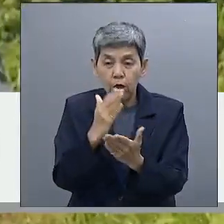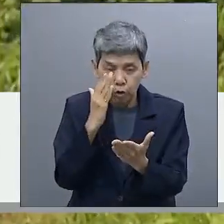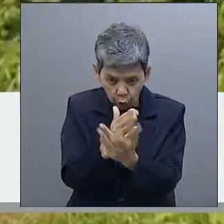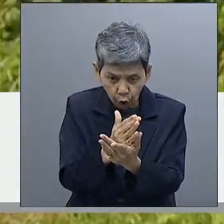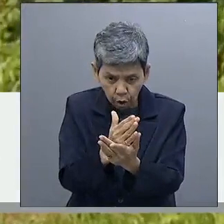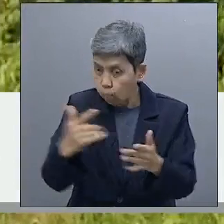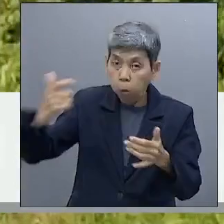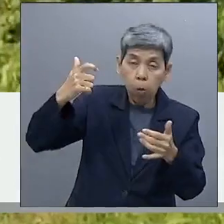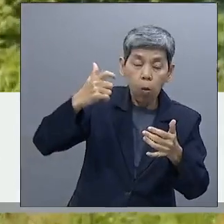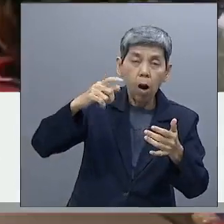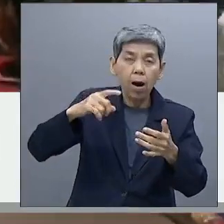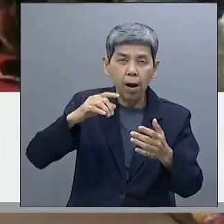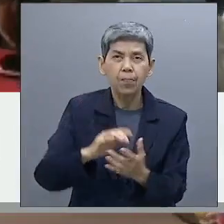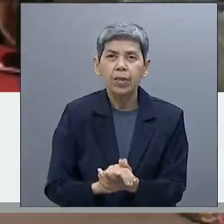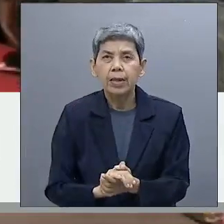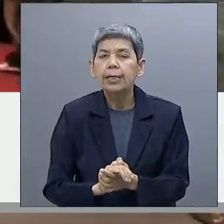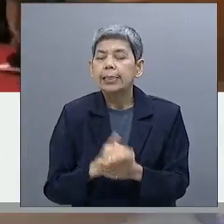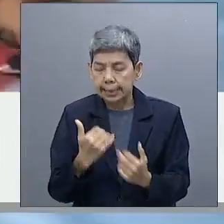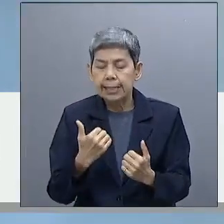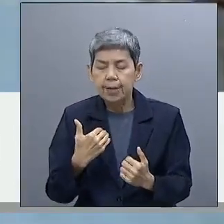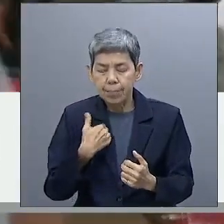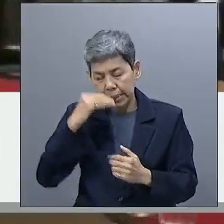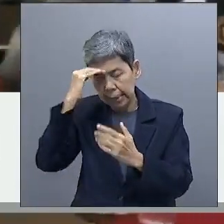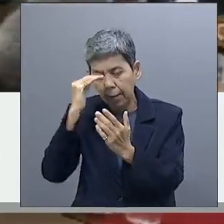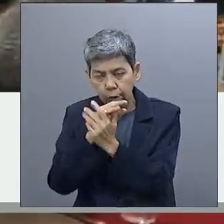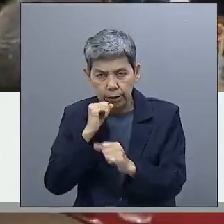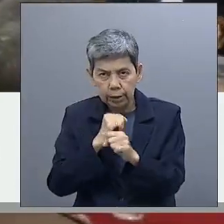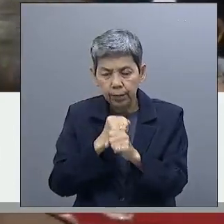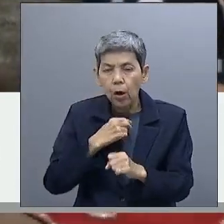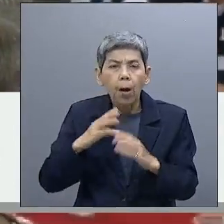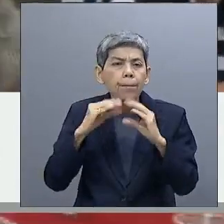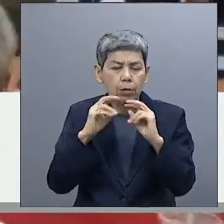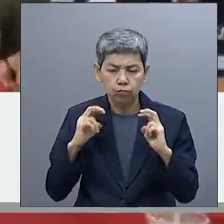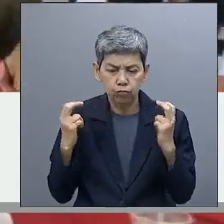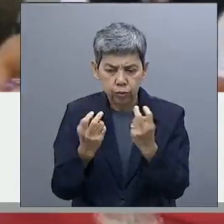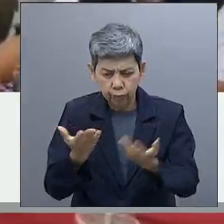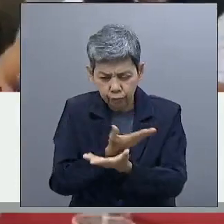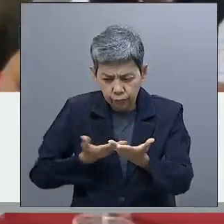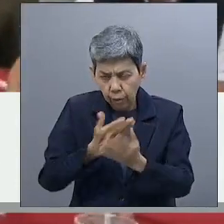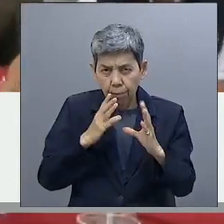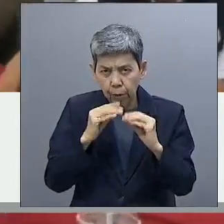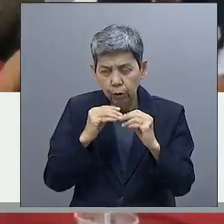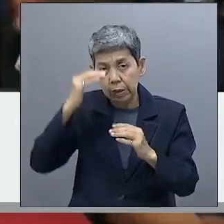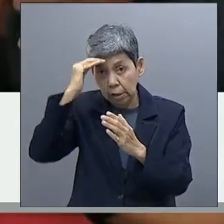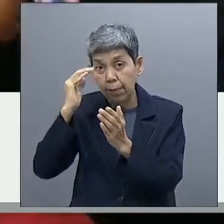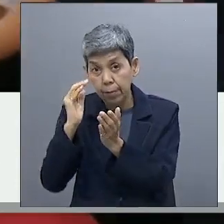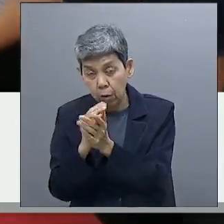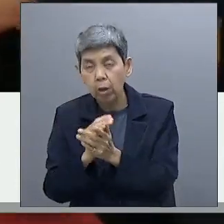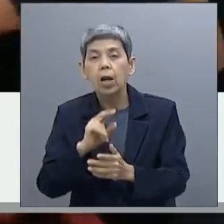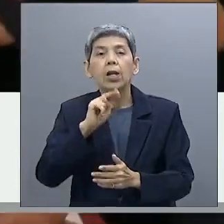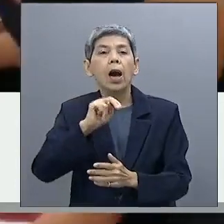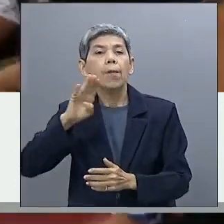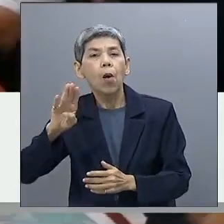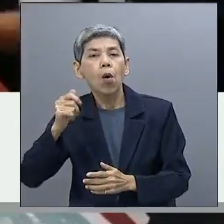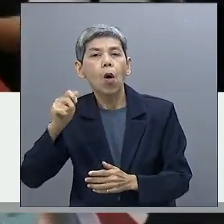จะเสียชีวิตในเวลาต่อมาจากนั้นก็ได้เดินทางไปประชุมร่วมกับชุดคลี่คลายคดีที่สถานีตำรวจภูธรนาบอนแล้วก็